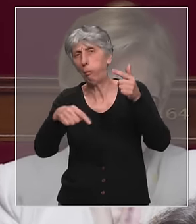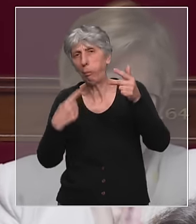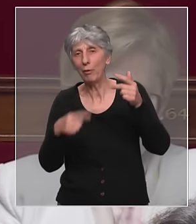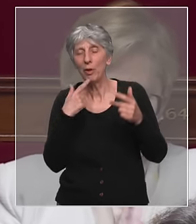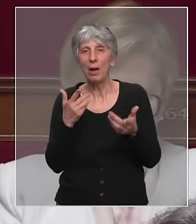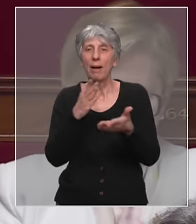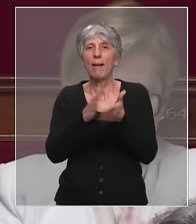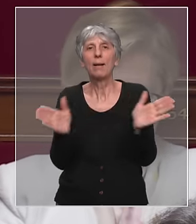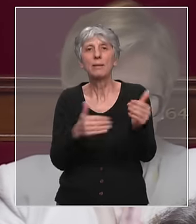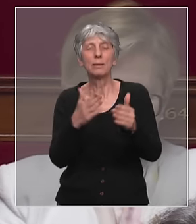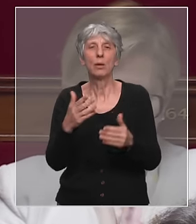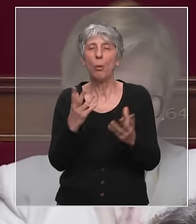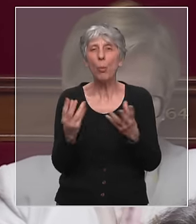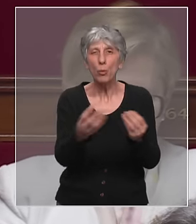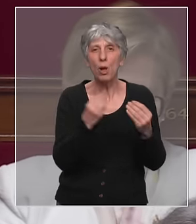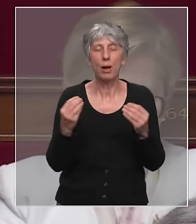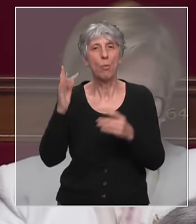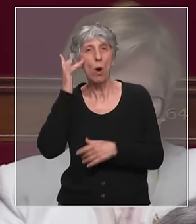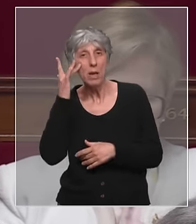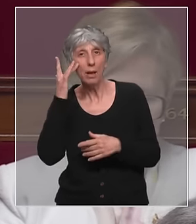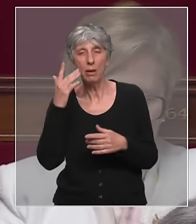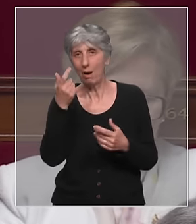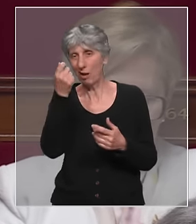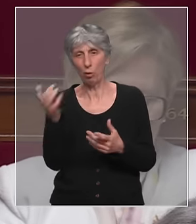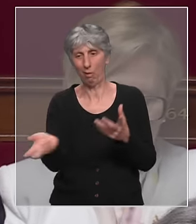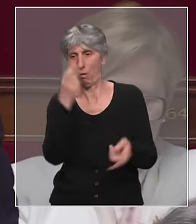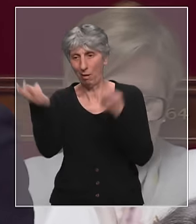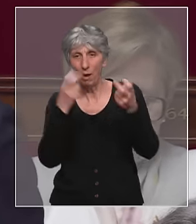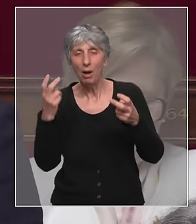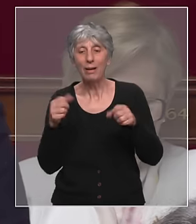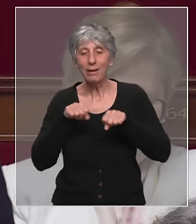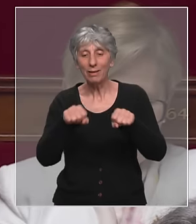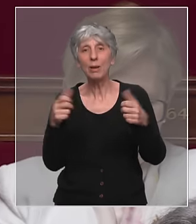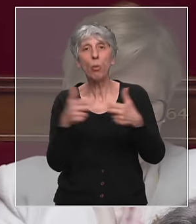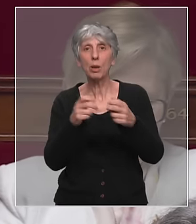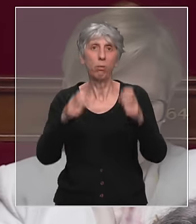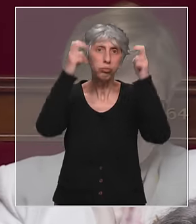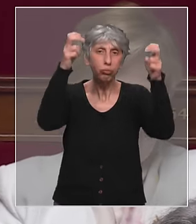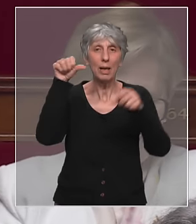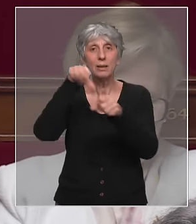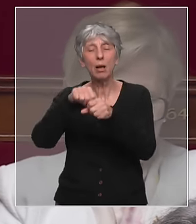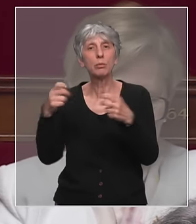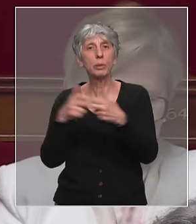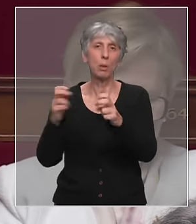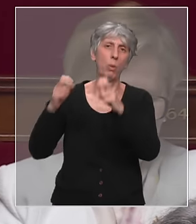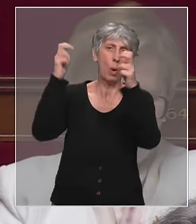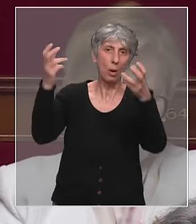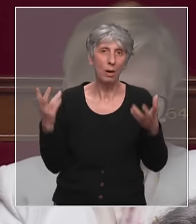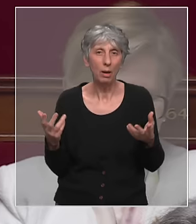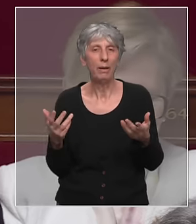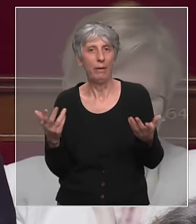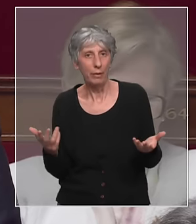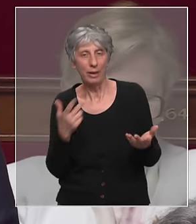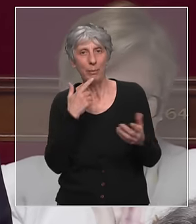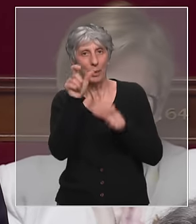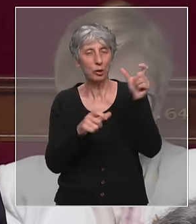et des classes moyennes, qui les mêmes qui voient d'ailleurs le prix de leur caddie s'envoler ou le prix de l'essence augmenter de nouveau. pour payer vos erreurs, c'est la France